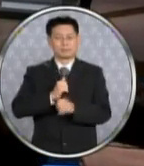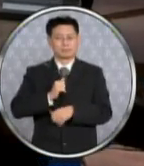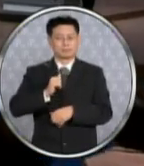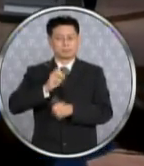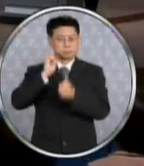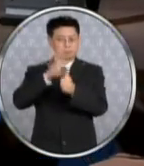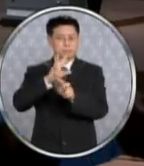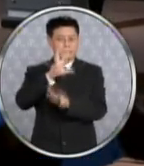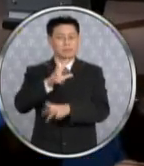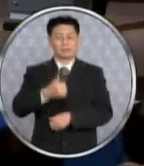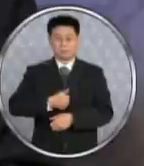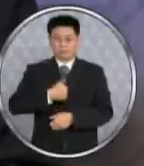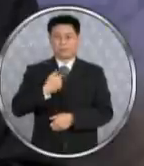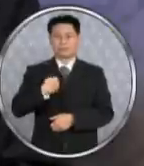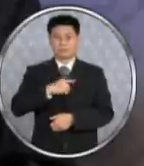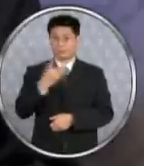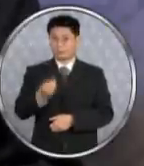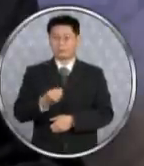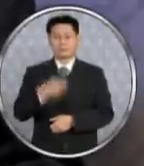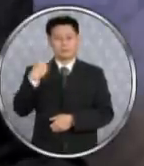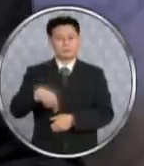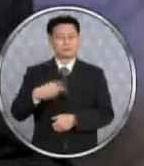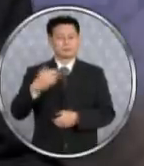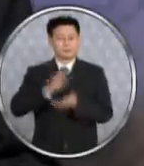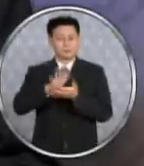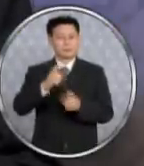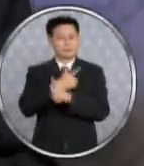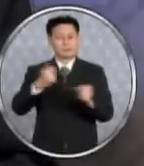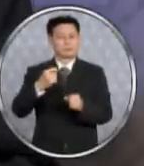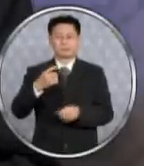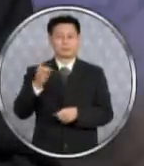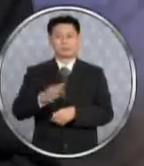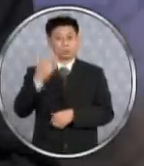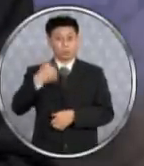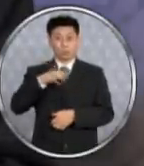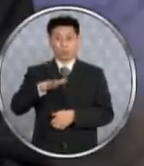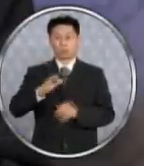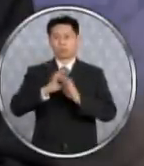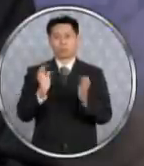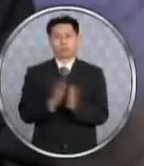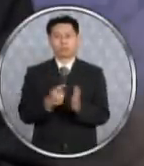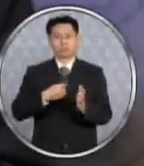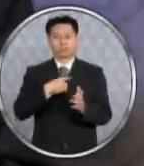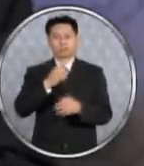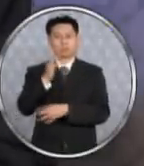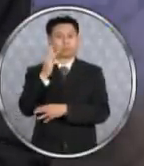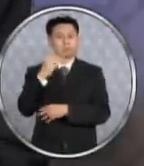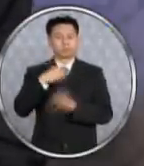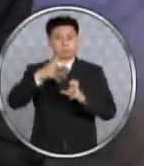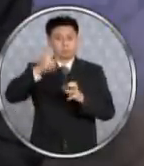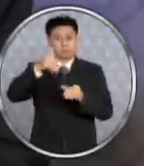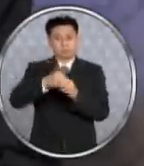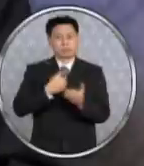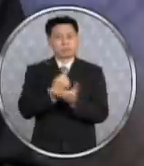誓，我绝对没有，也永远不会这样做。如果我有，我立刻退出总